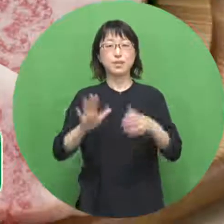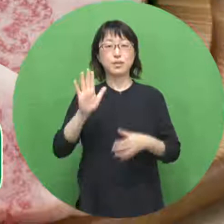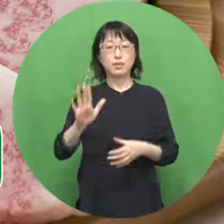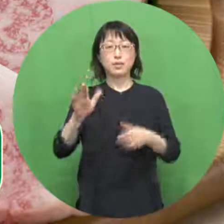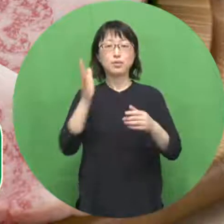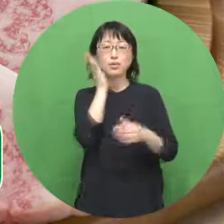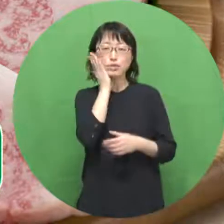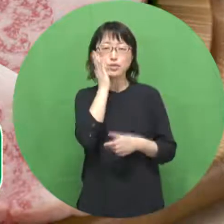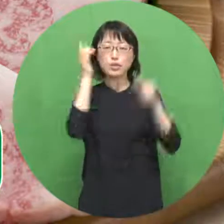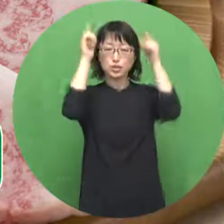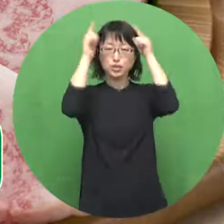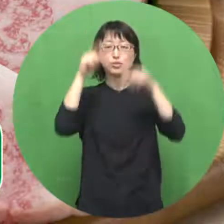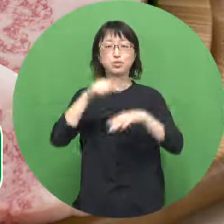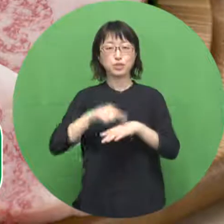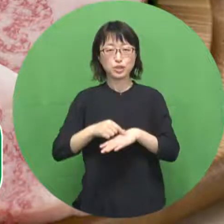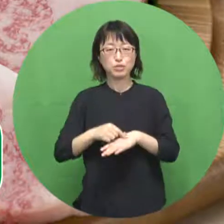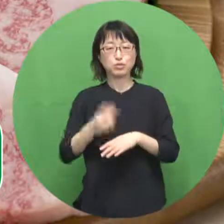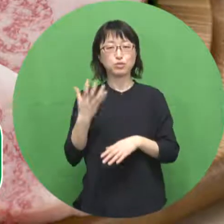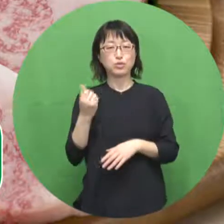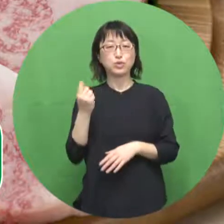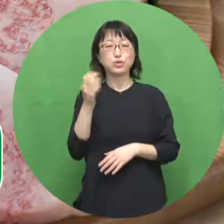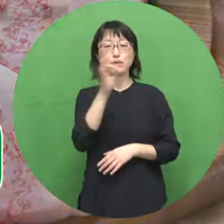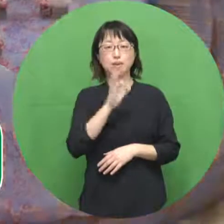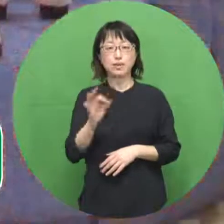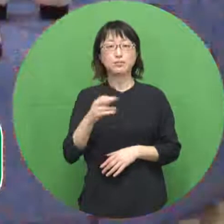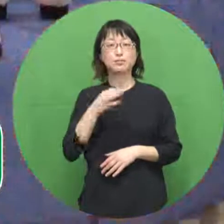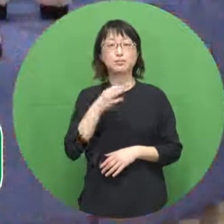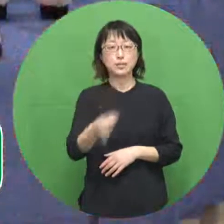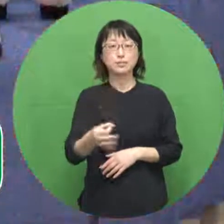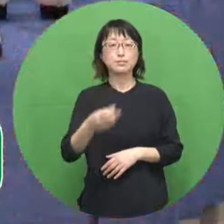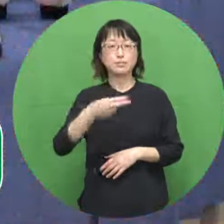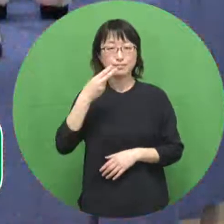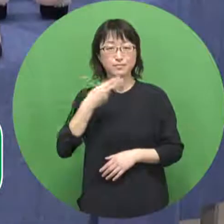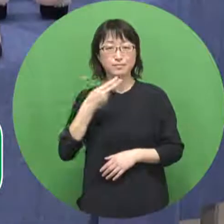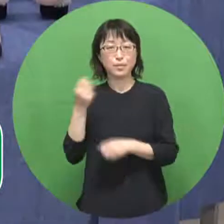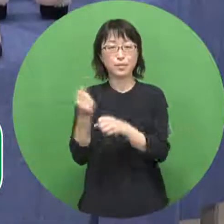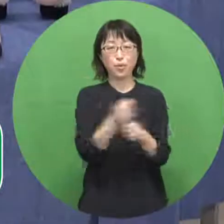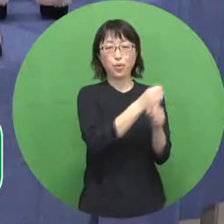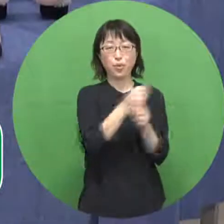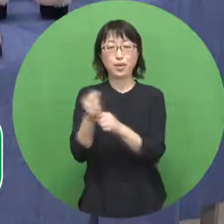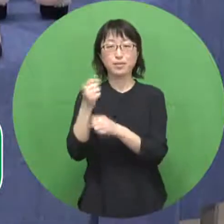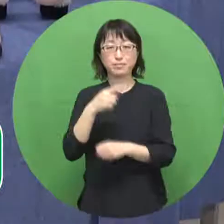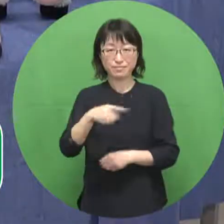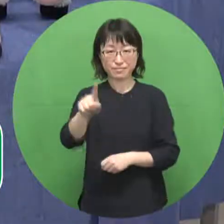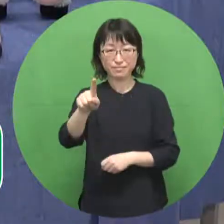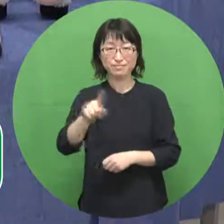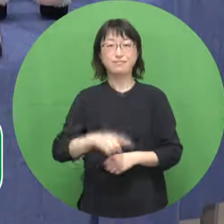岩手の美味しい牛肉乳製品、買って食べて岩手を応援しましょう。